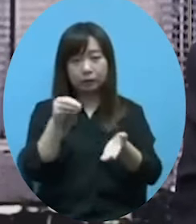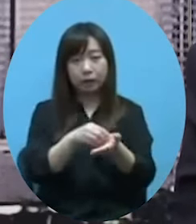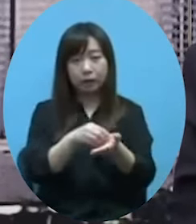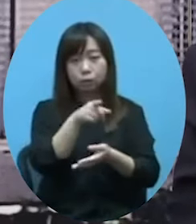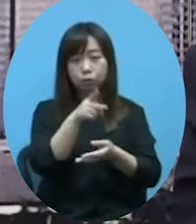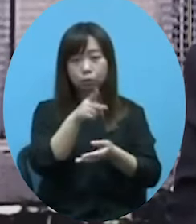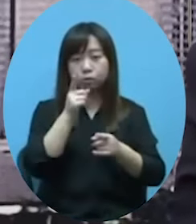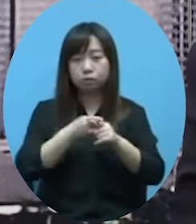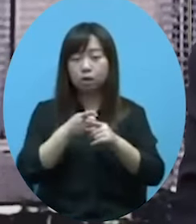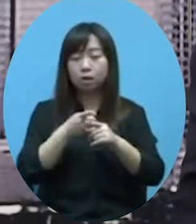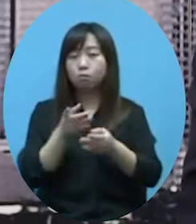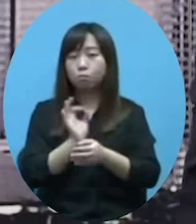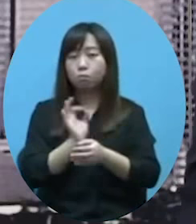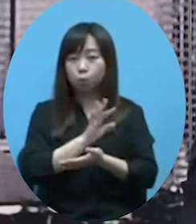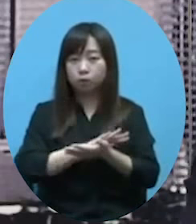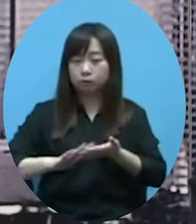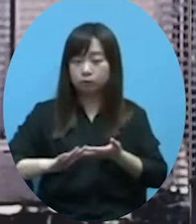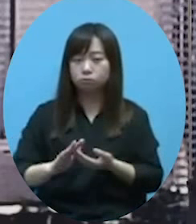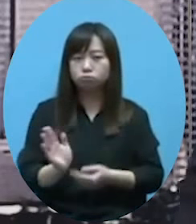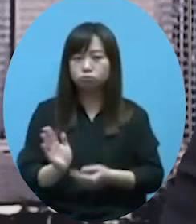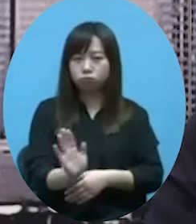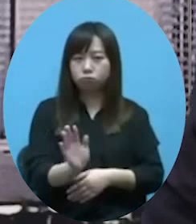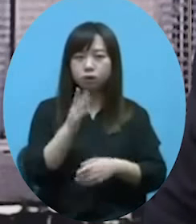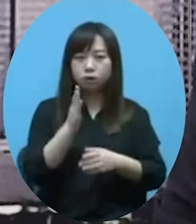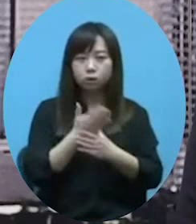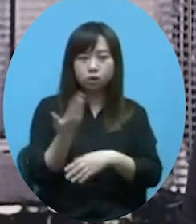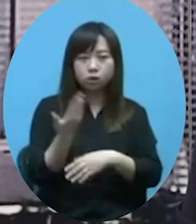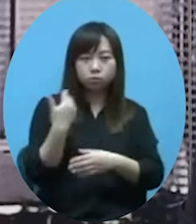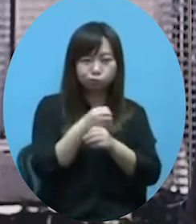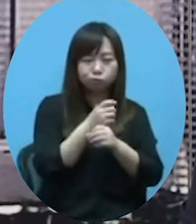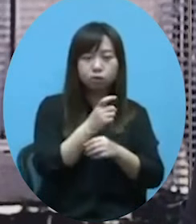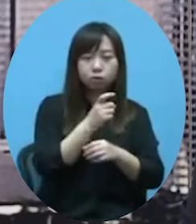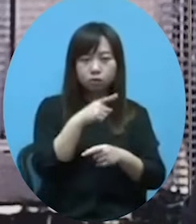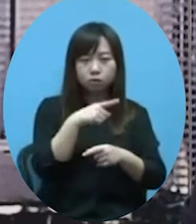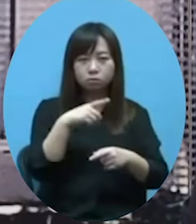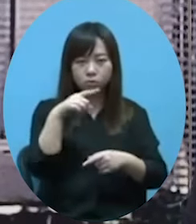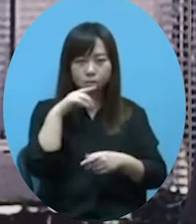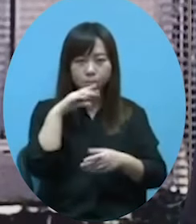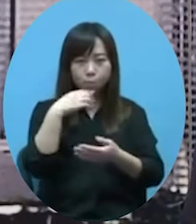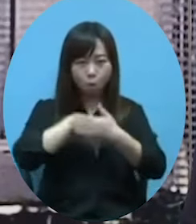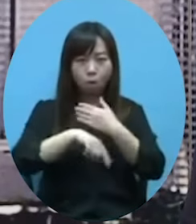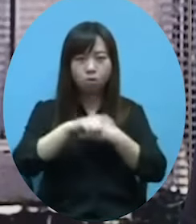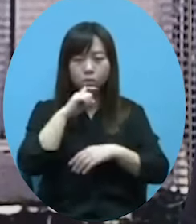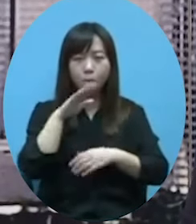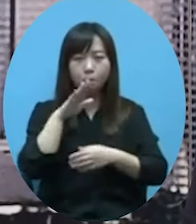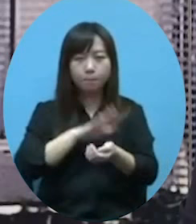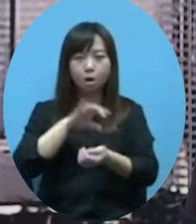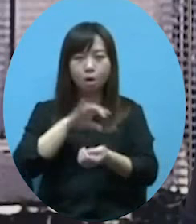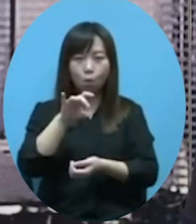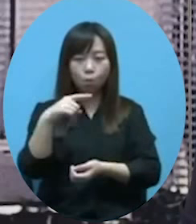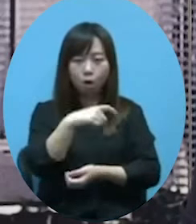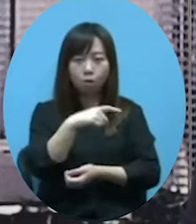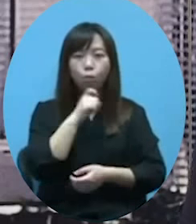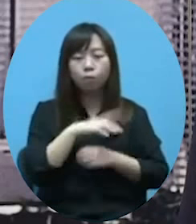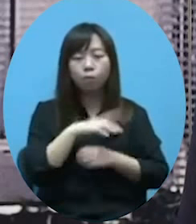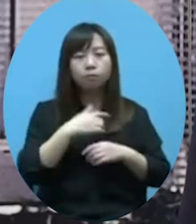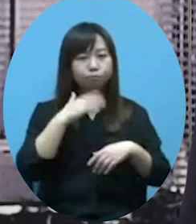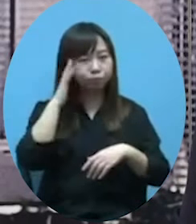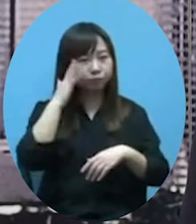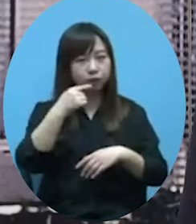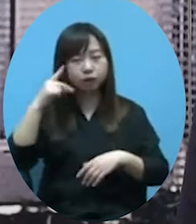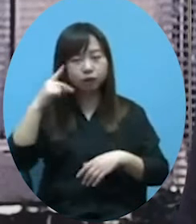個樣本都是陽性的血清殼其實需要5至7天左右